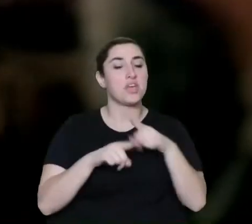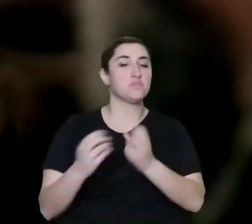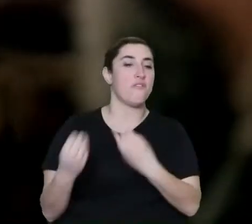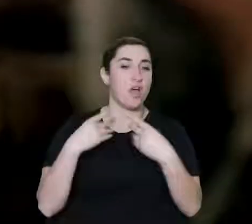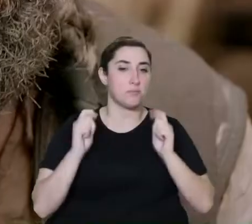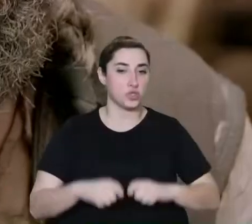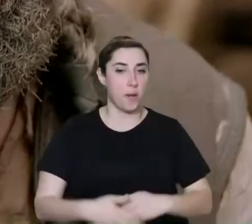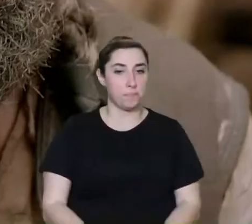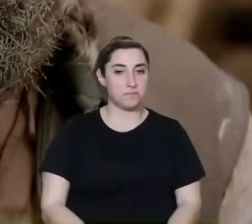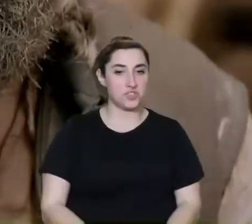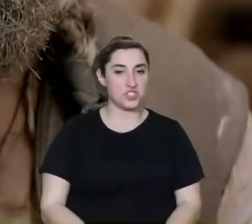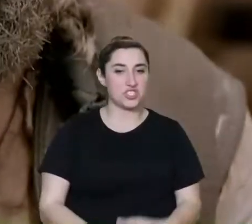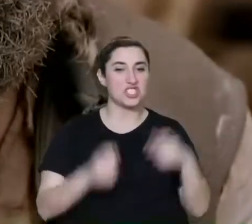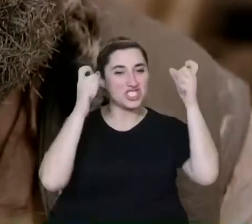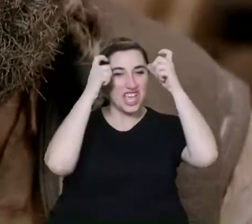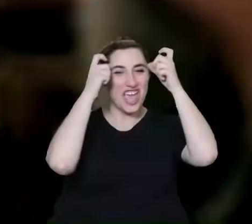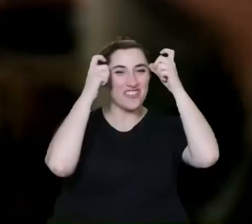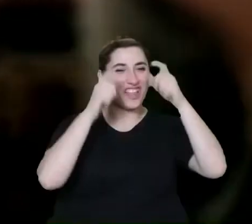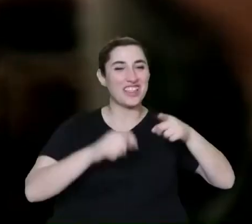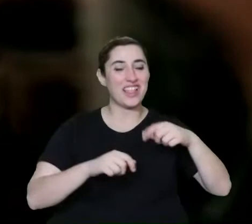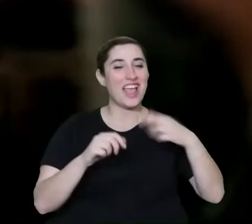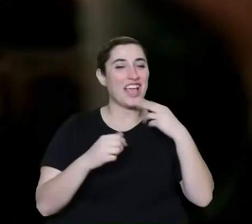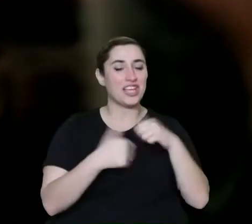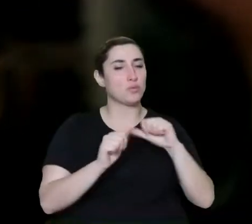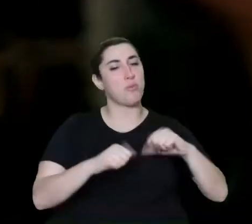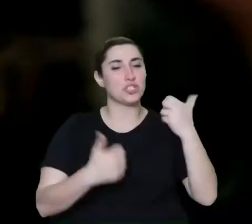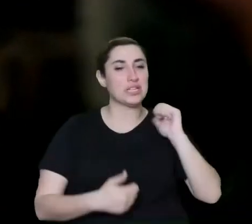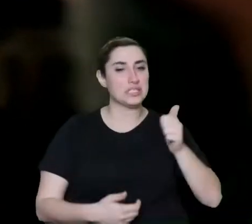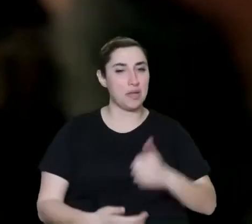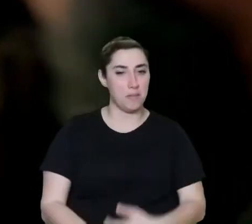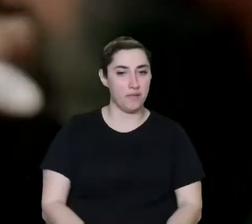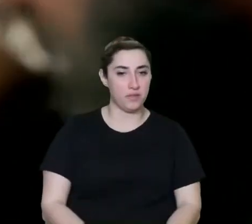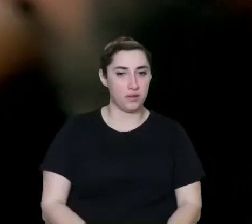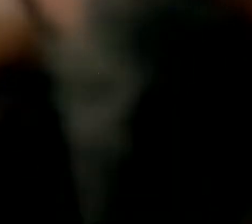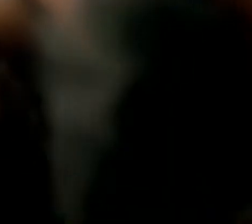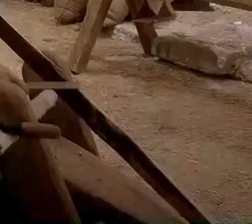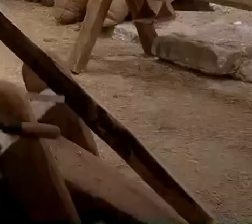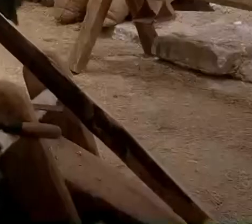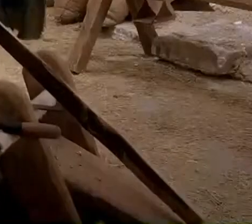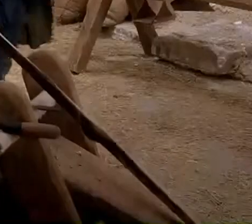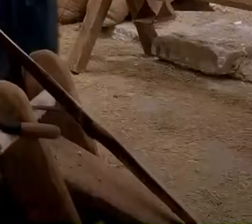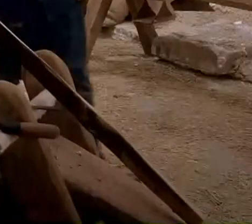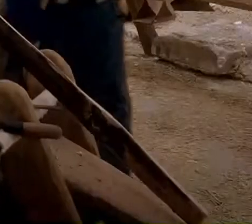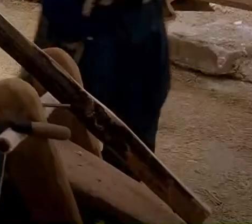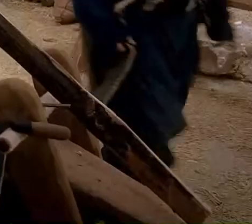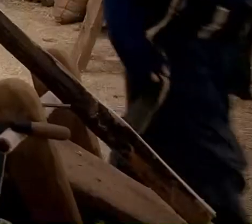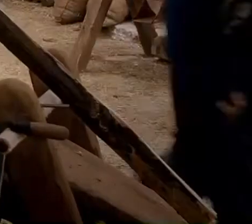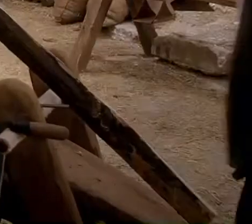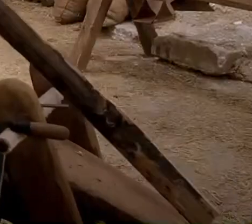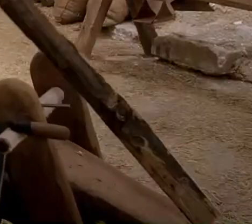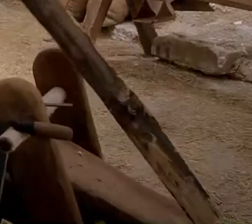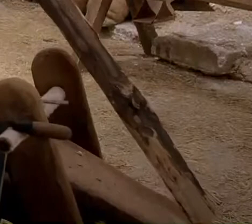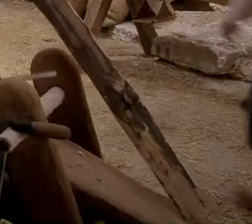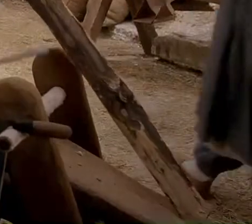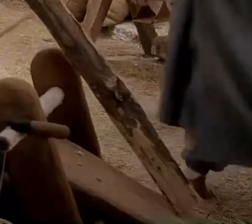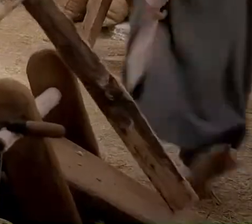peşimize. Şeytanın avrat boşadığı zaman. Gümüştekin mahcup oldu. Maşapalarını yudumluyor. Kasım dükkanın önünde